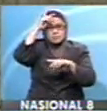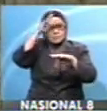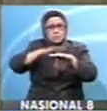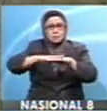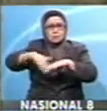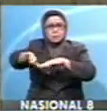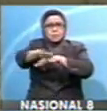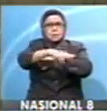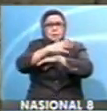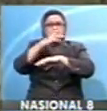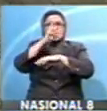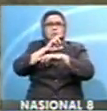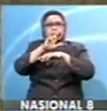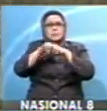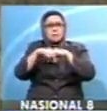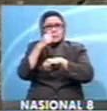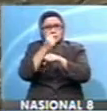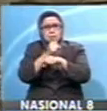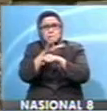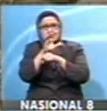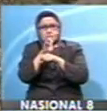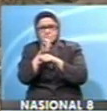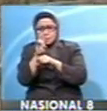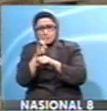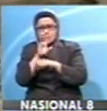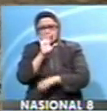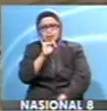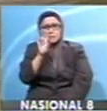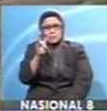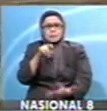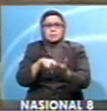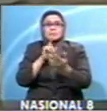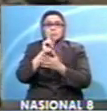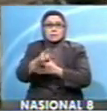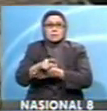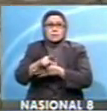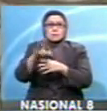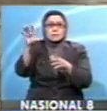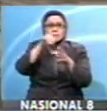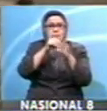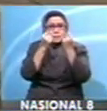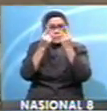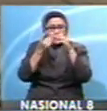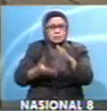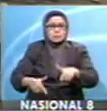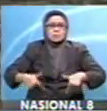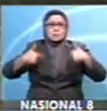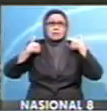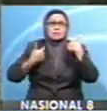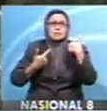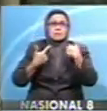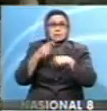1927 dan 1967 ini juga telah meragut 11 nyawa dan dua lagi masih hilang sehingga